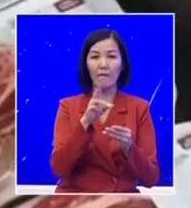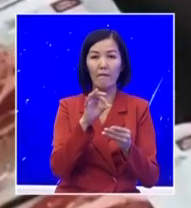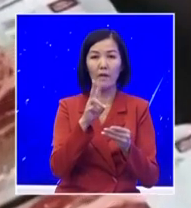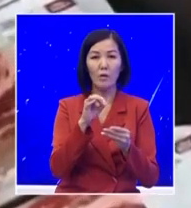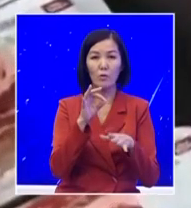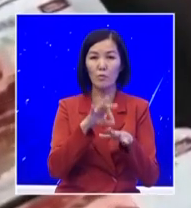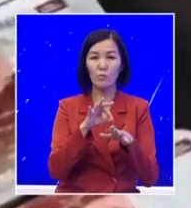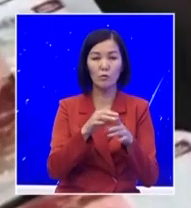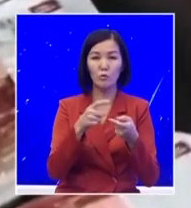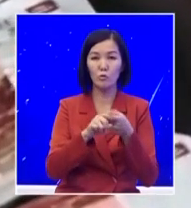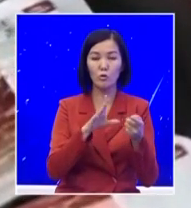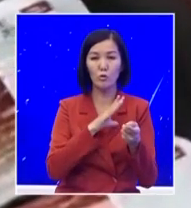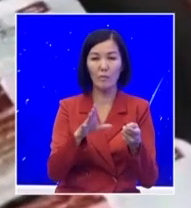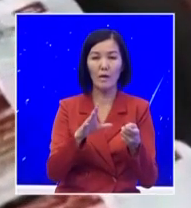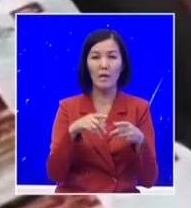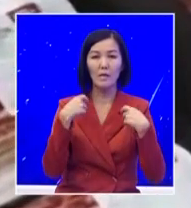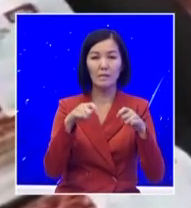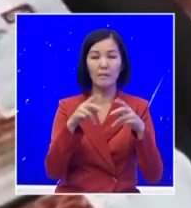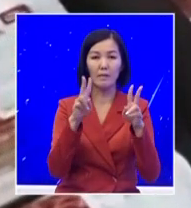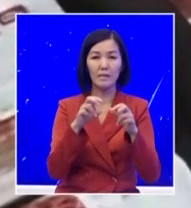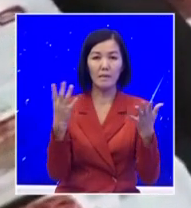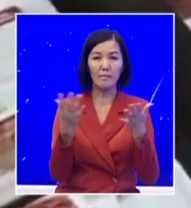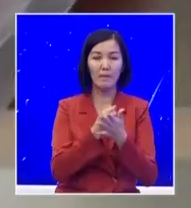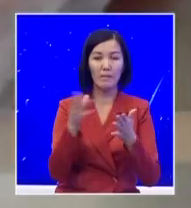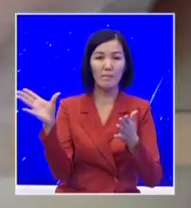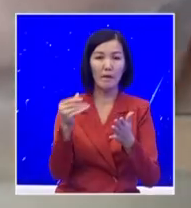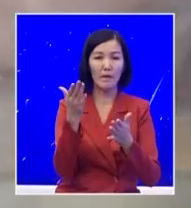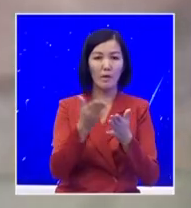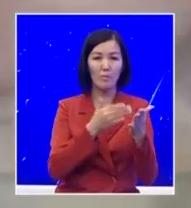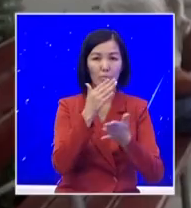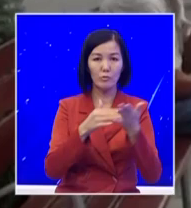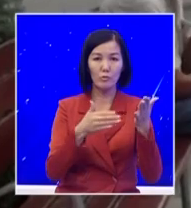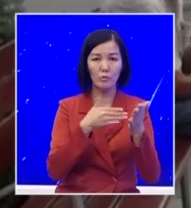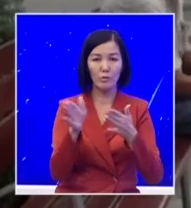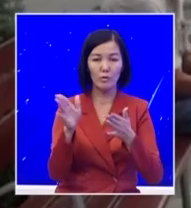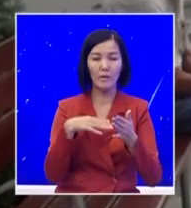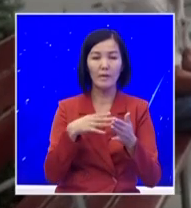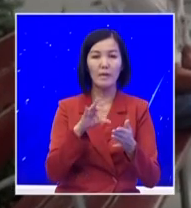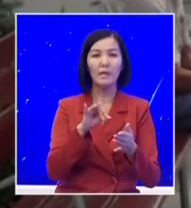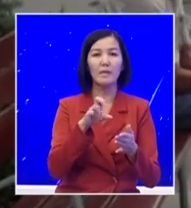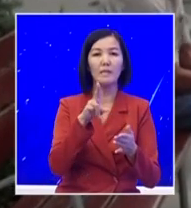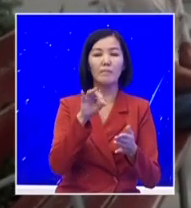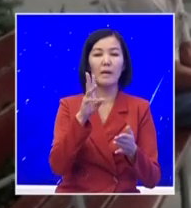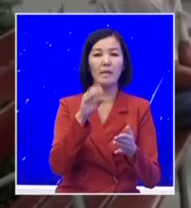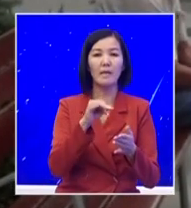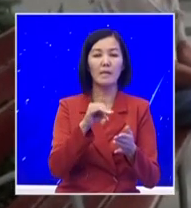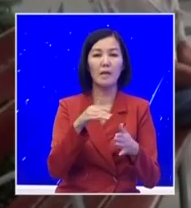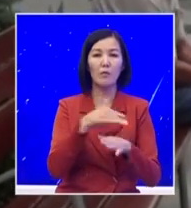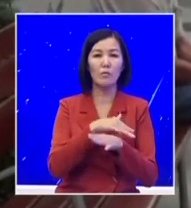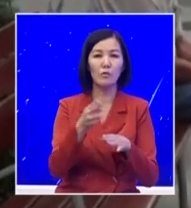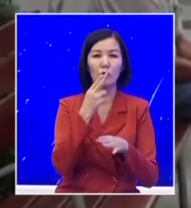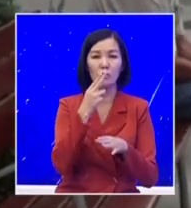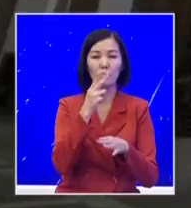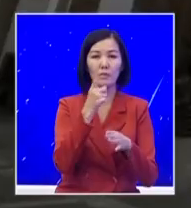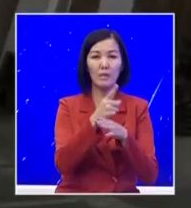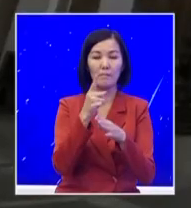жұқтырмаған. Бұдан бөлек сатылып кеткен тауарлар іздеп табылып, бәрі залалсыздандырылды. Испанияда көшеде шылым шегуге тыйым салынды.